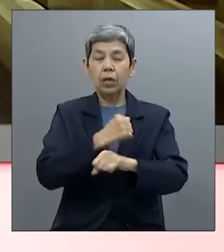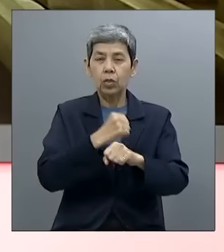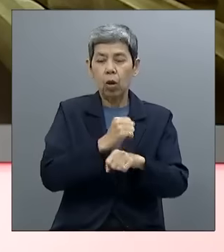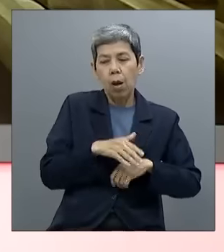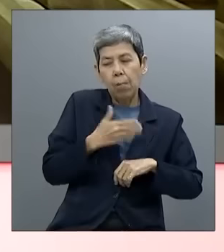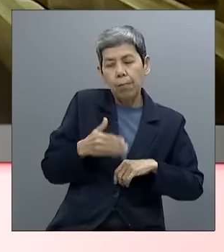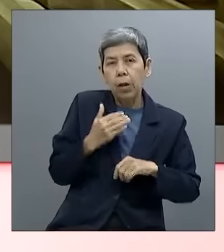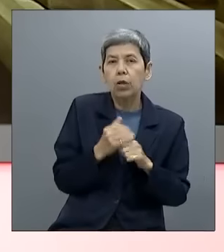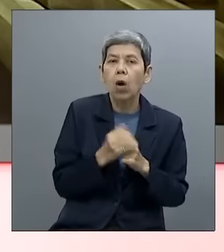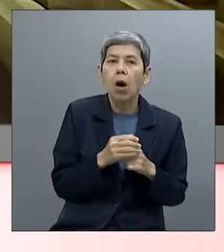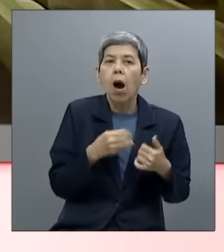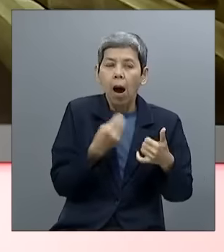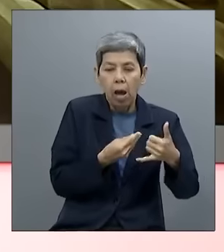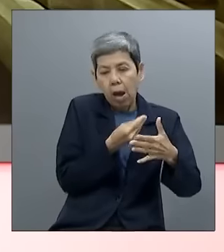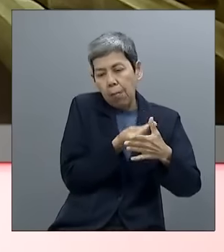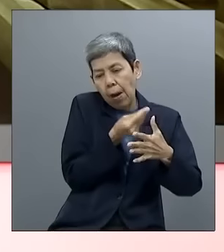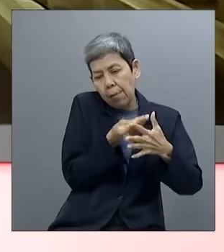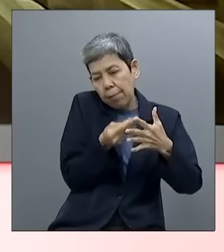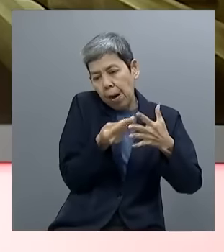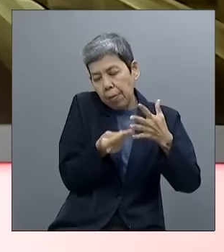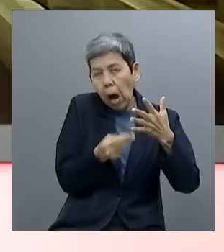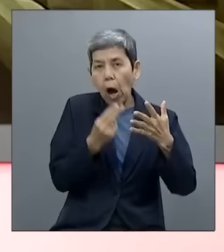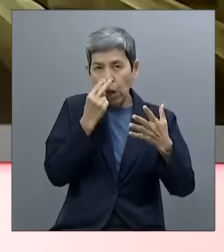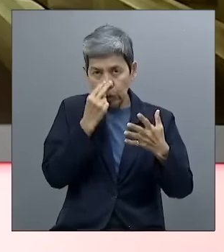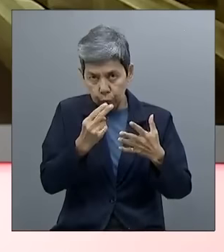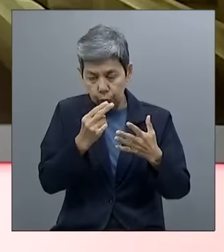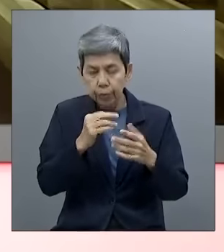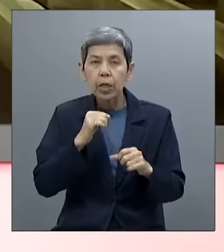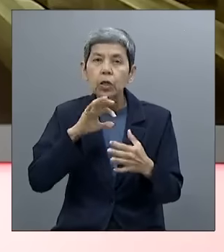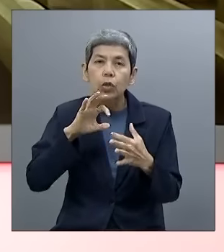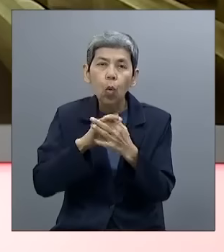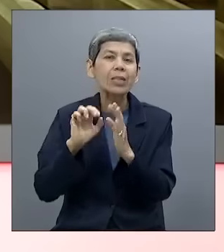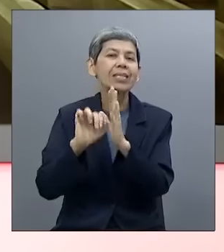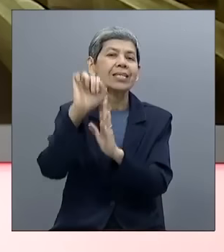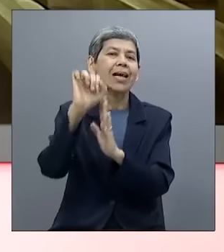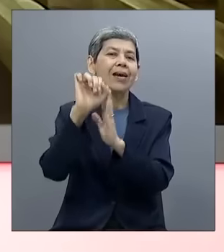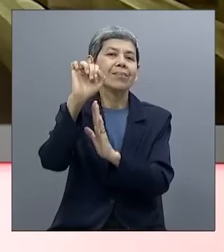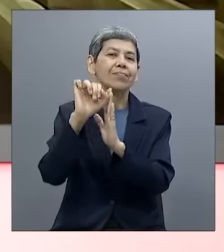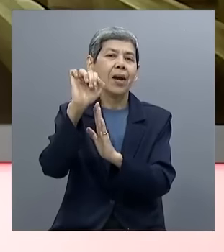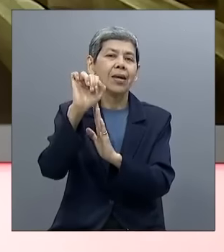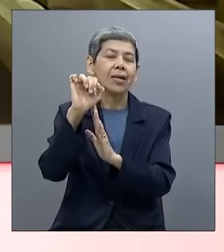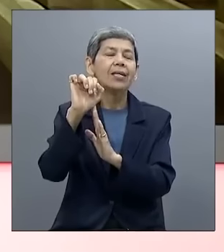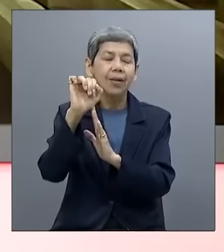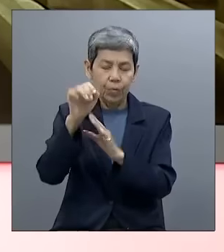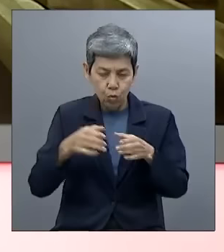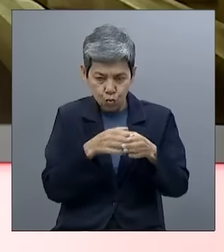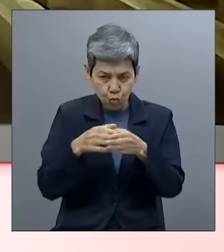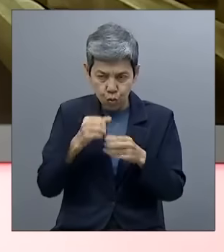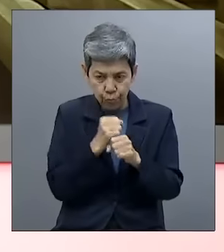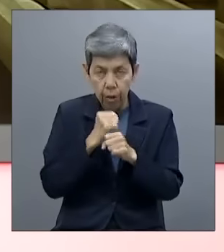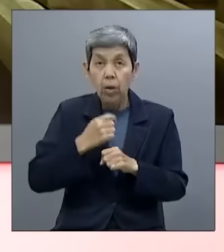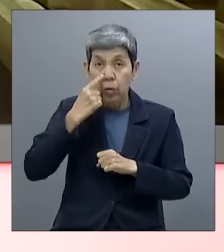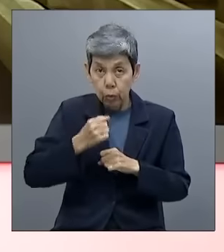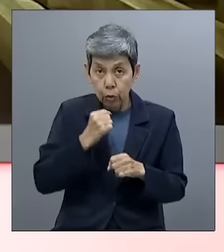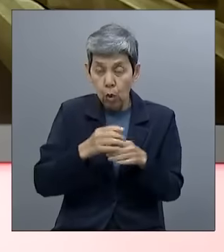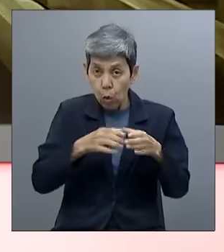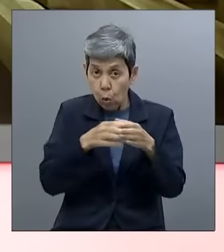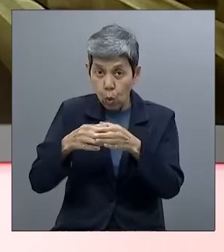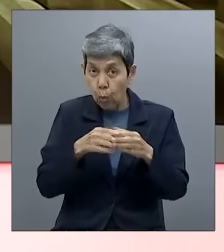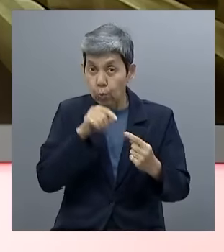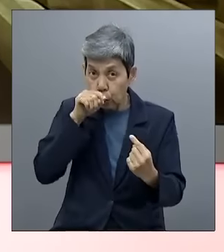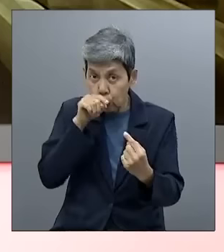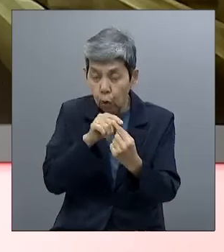ระกูลชินวัตรกำลังถูกตีป้อมค่ายผ่านเชียงใหม่บ้านเกิดขั้วเสรีนิยมนั่นก็หมายถึงขั้วเสรีนิย